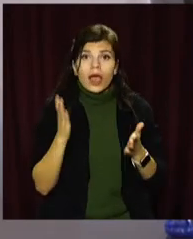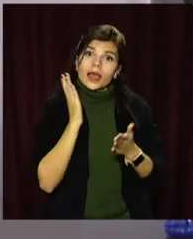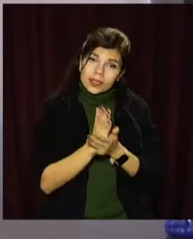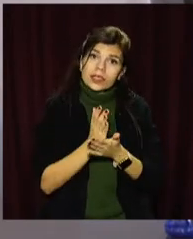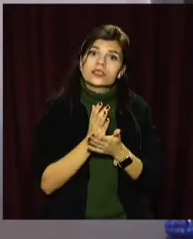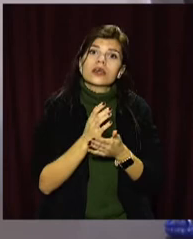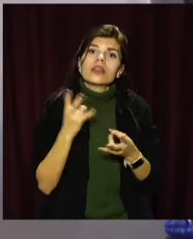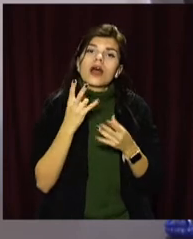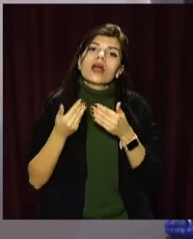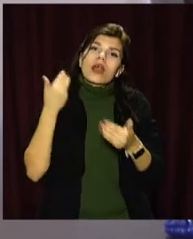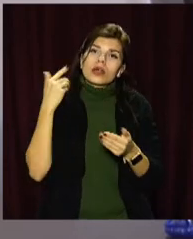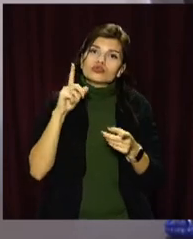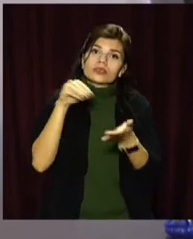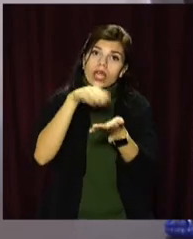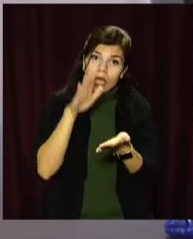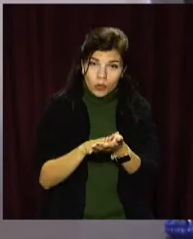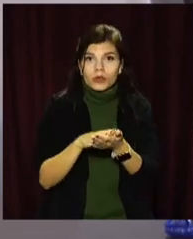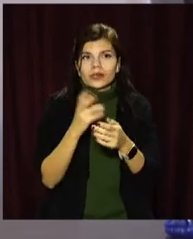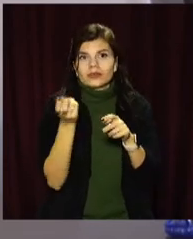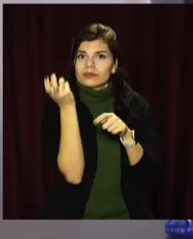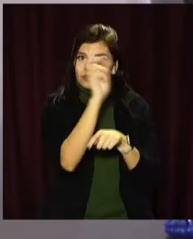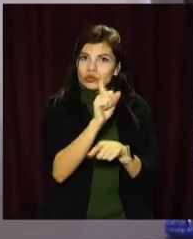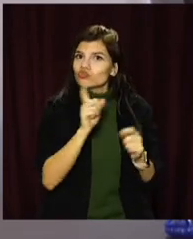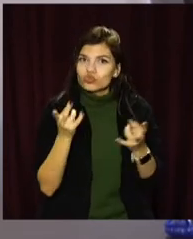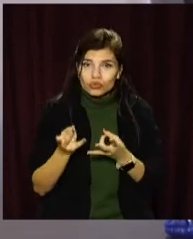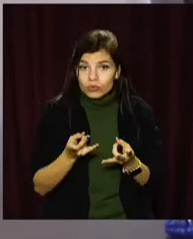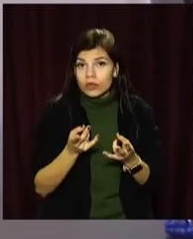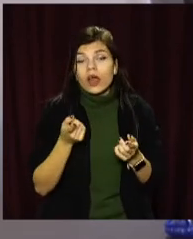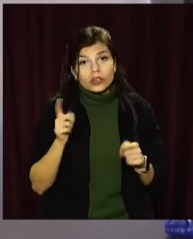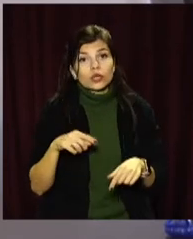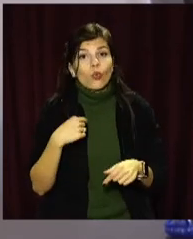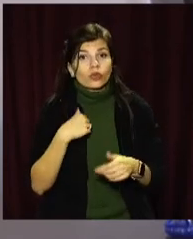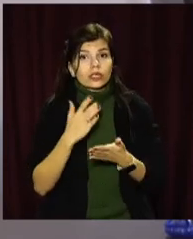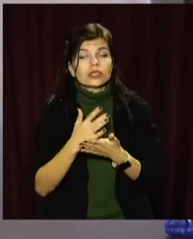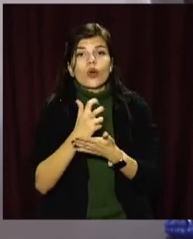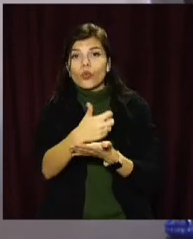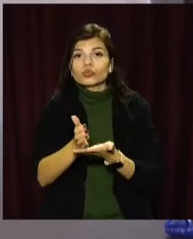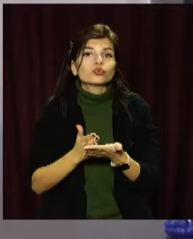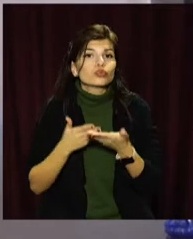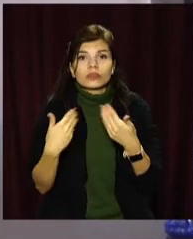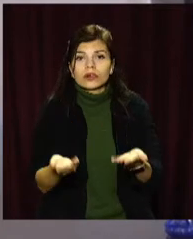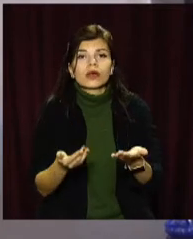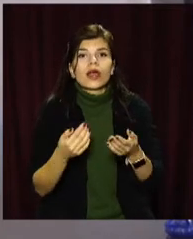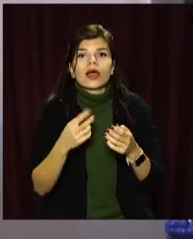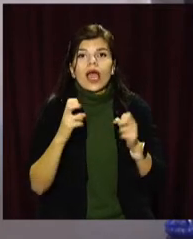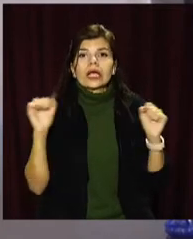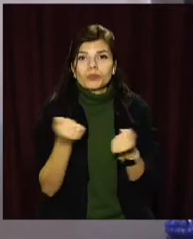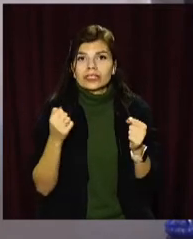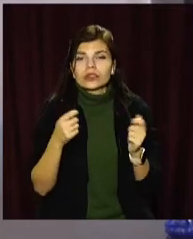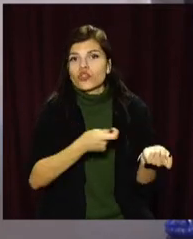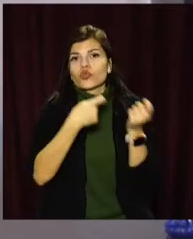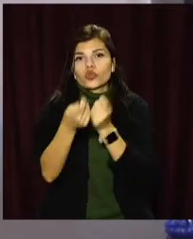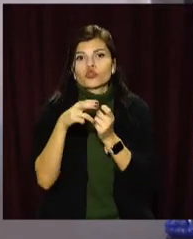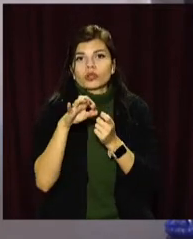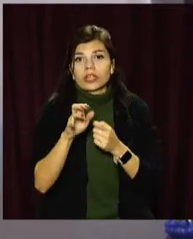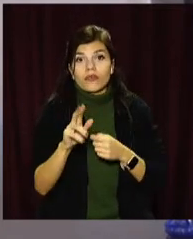есть предварительная запись и также у нас есть услуги экспресс-доставки. То есть